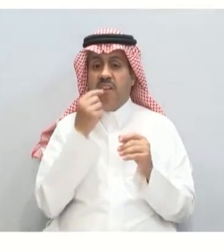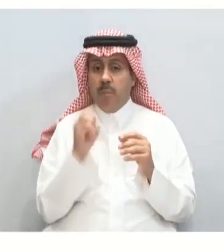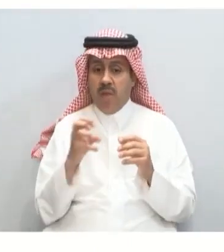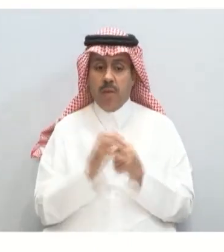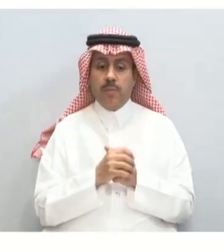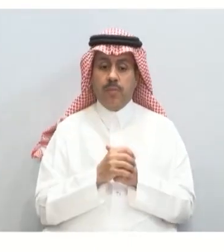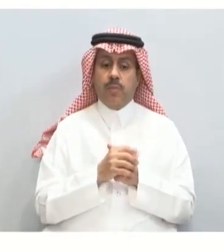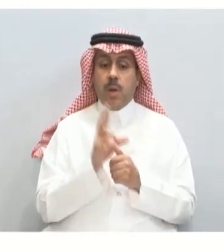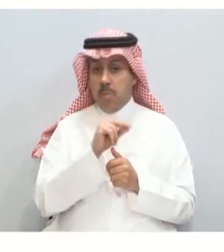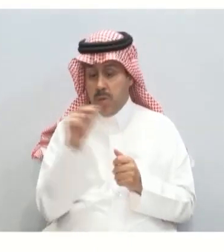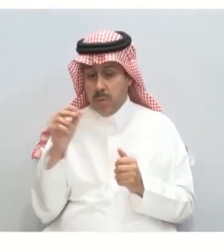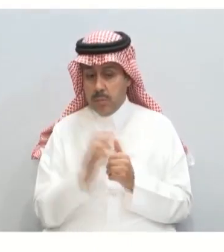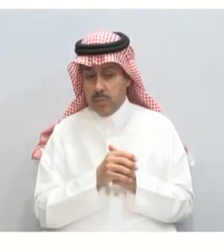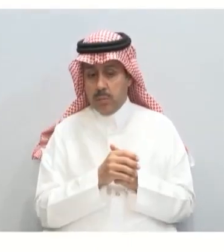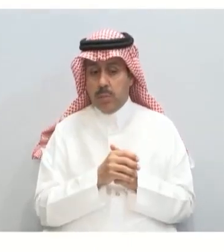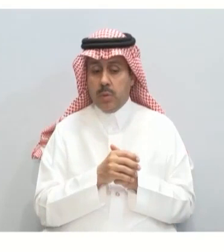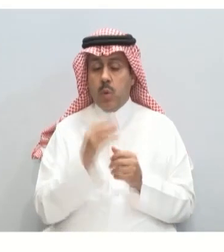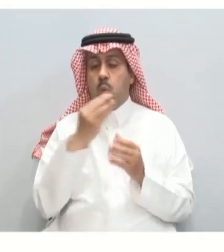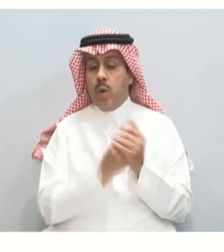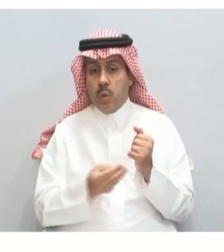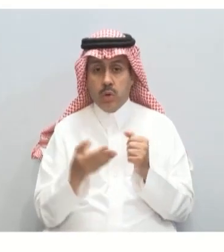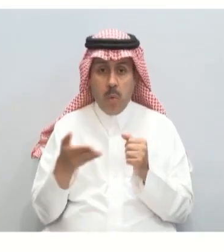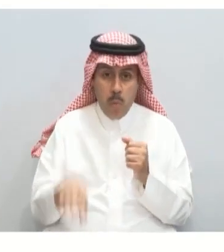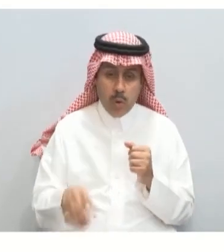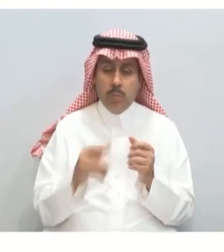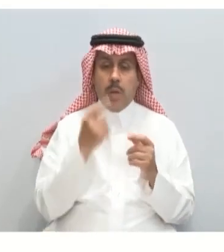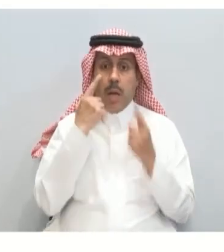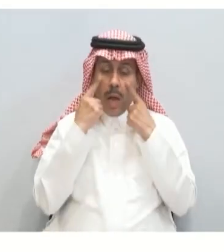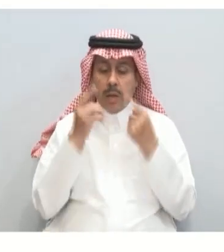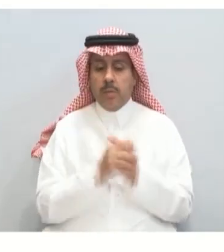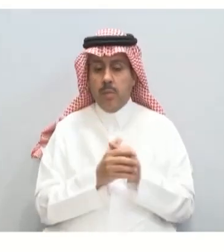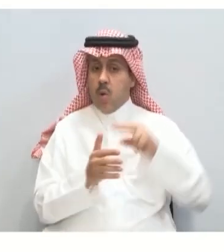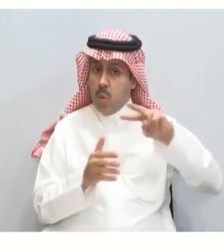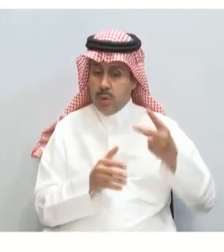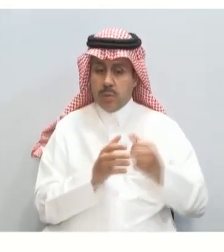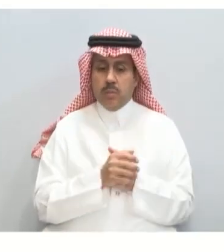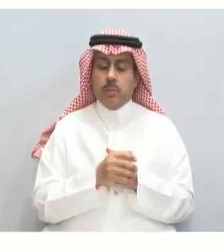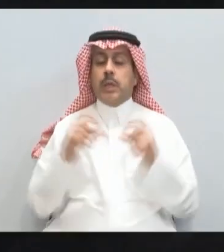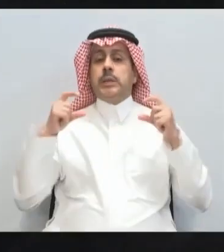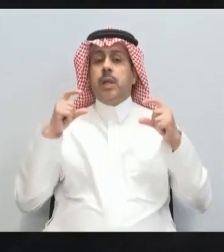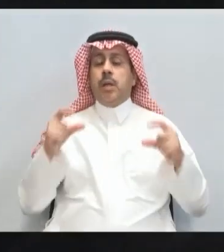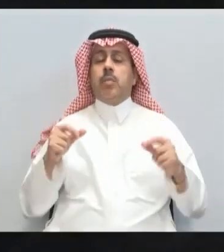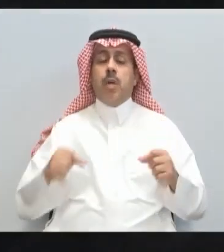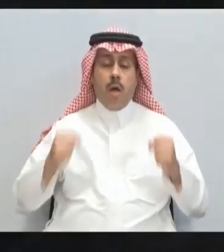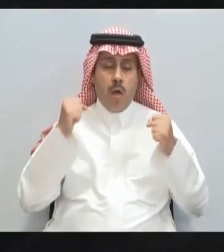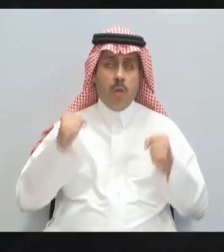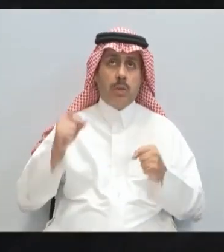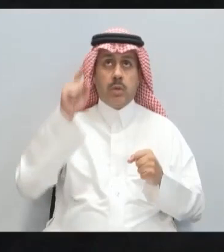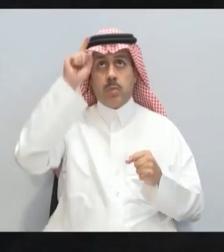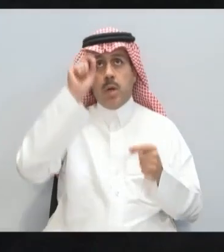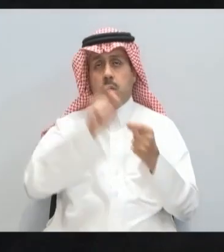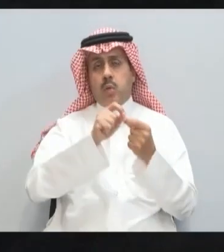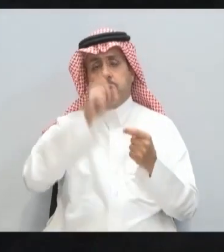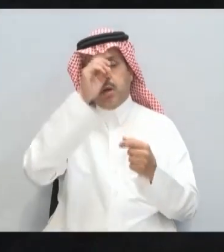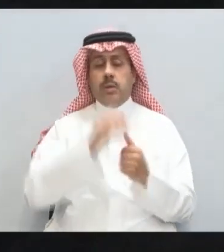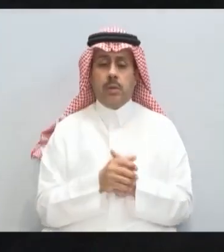ذلك ويخرج الميت من الحي عكس هذه المذكورات فهذا يدل على عظمه الخالق